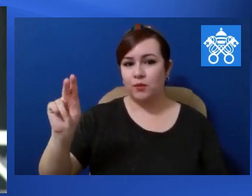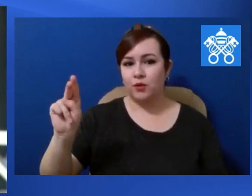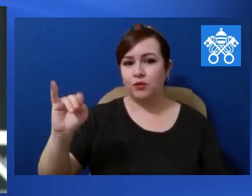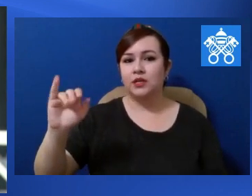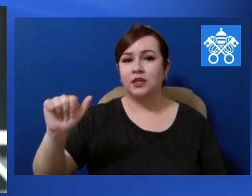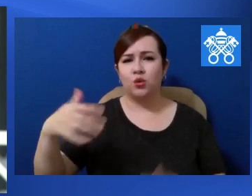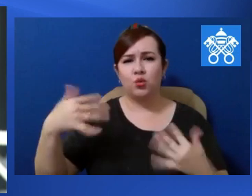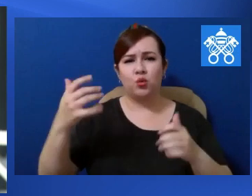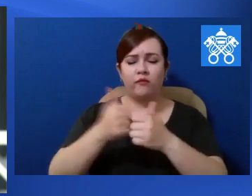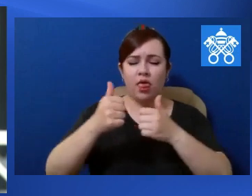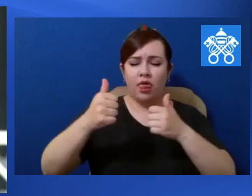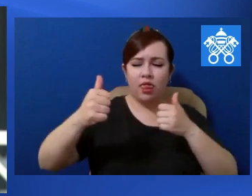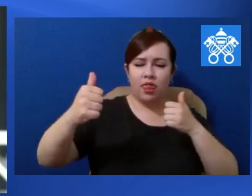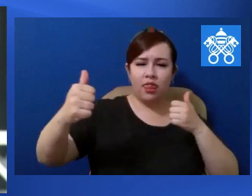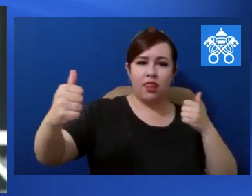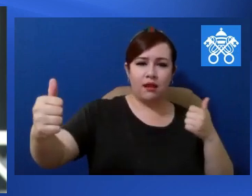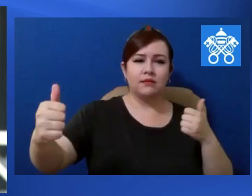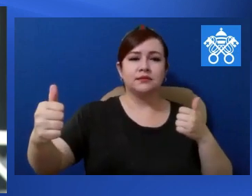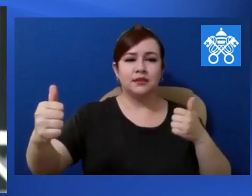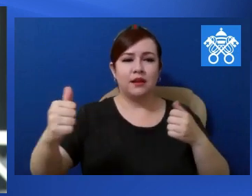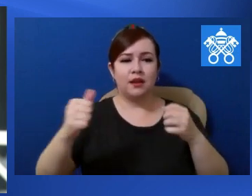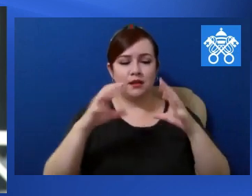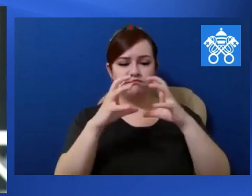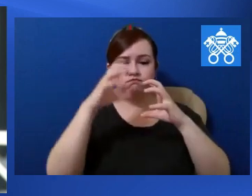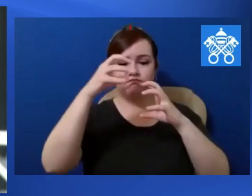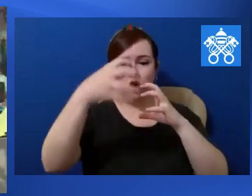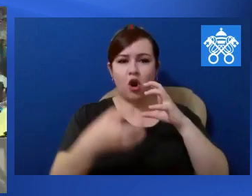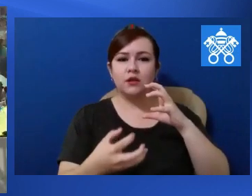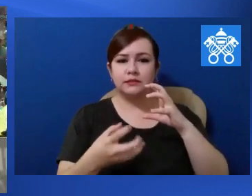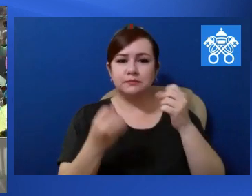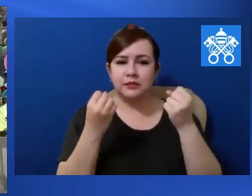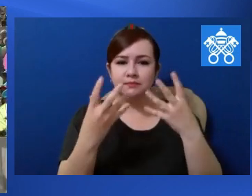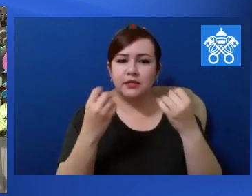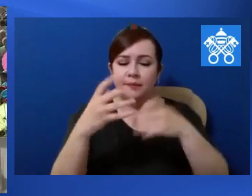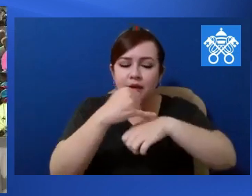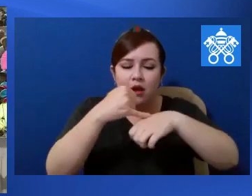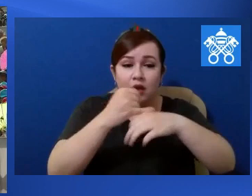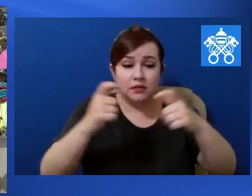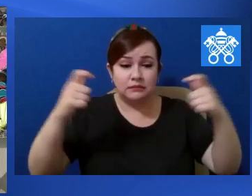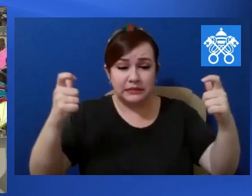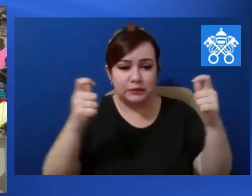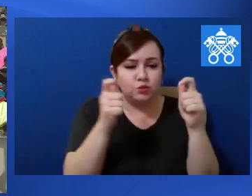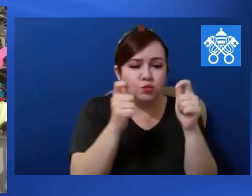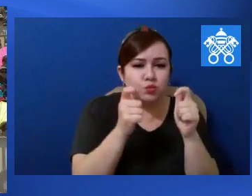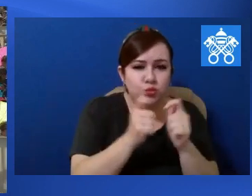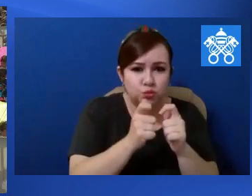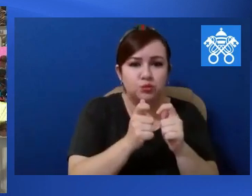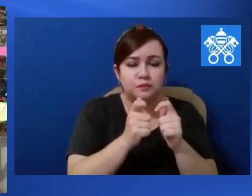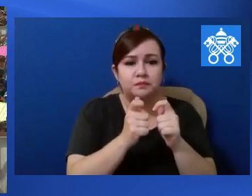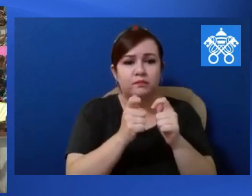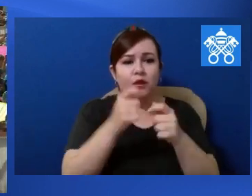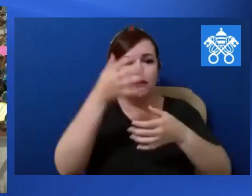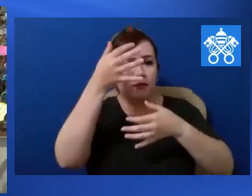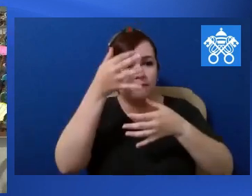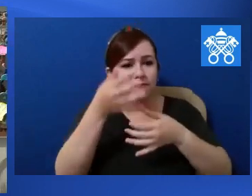fede in Cristo che tanti emigrati europei hanno portato in quelle terre si è presto radicata e